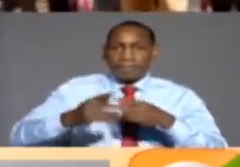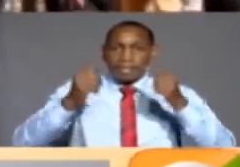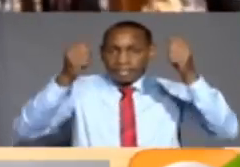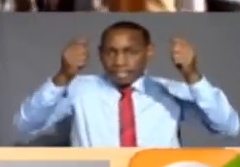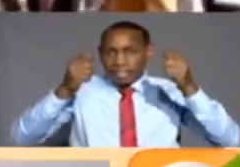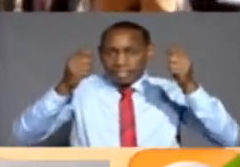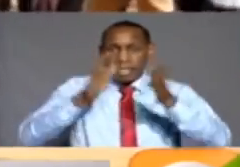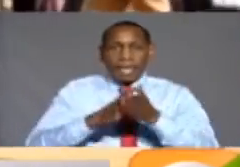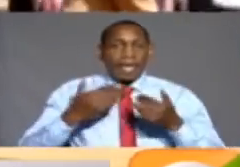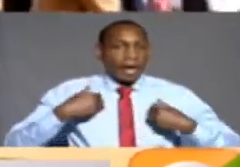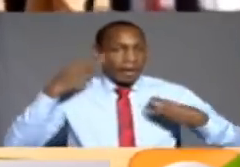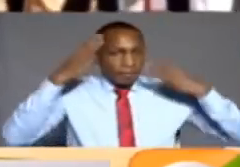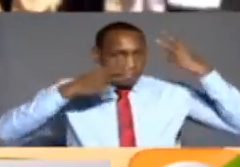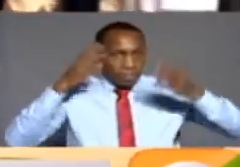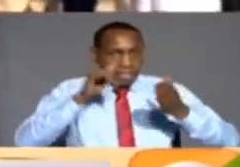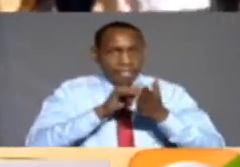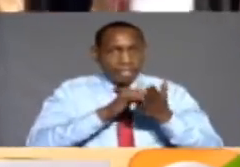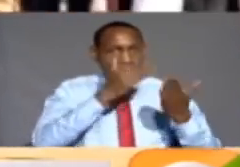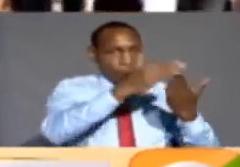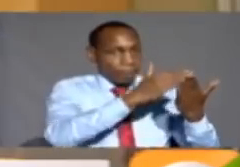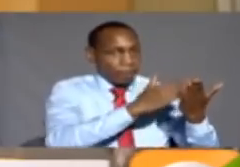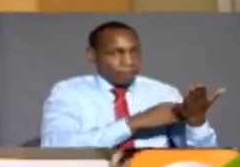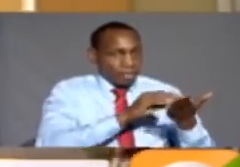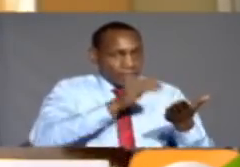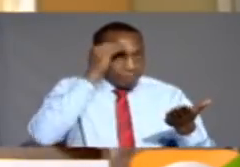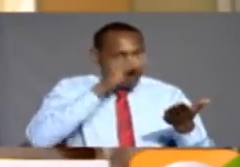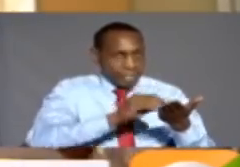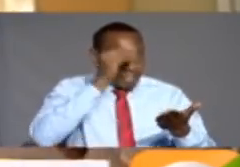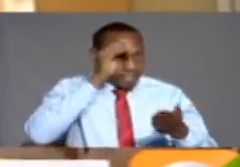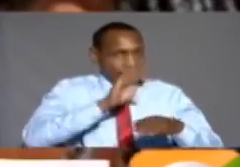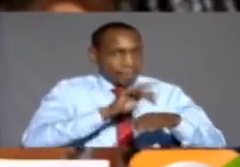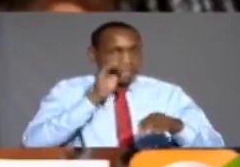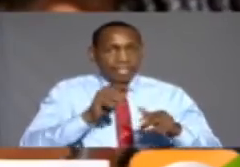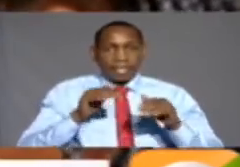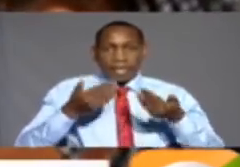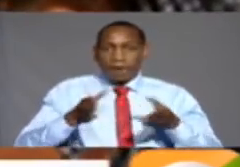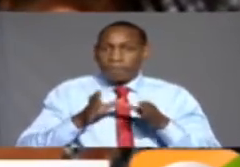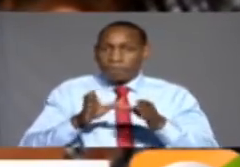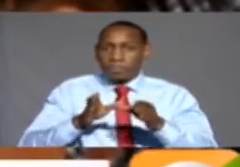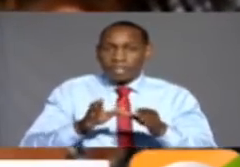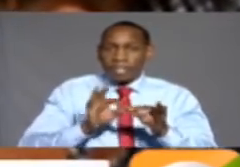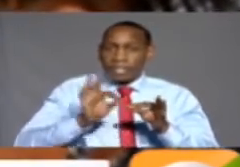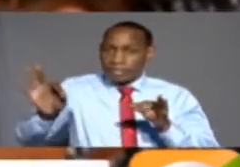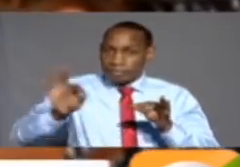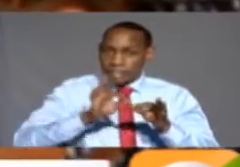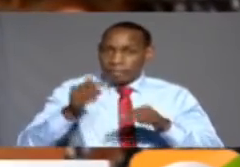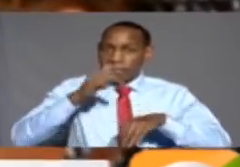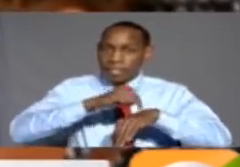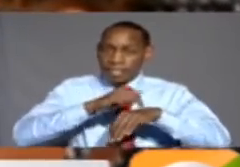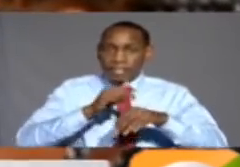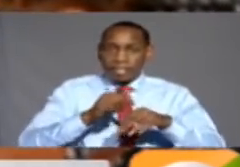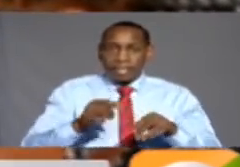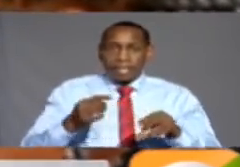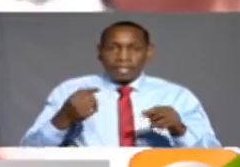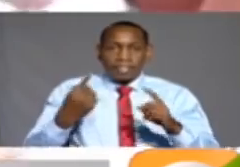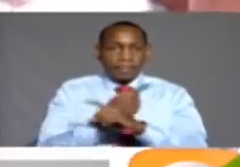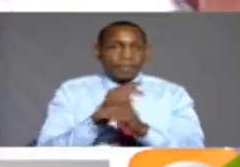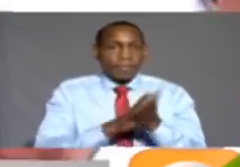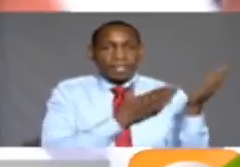huu, wanahofu kuwa ratiba yao ya masomo italemazwa na kuwalazimu kutumia muda mrefu kando na matarajio